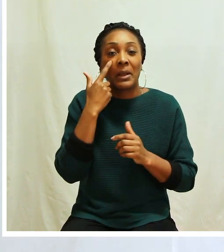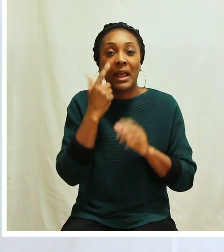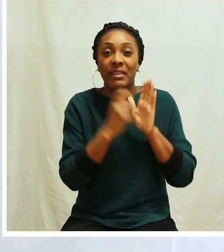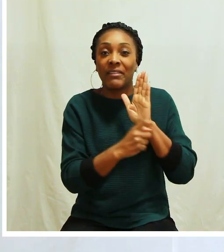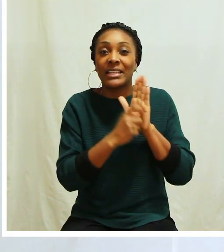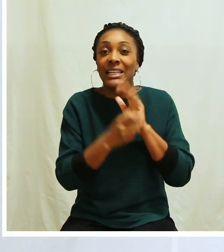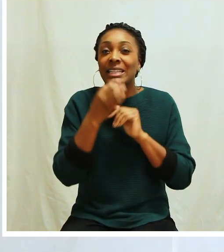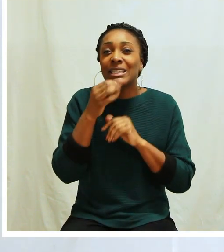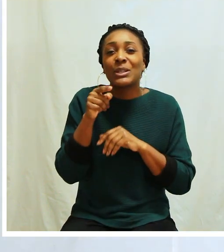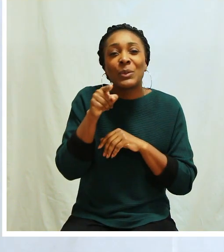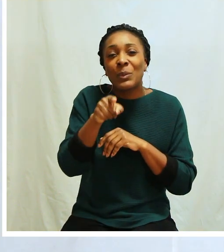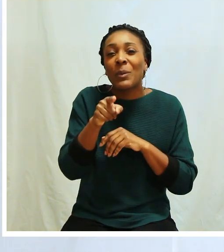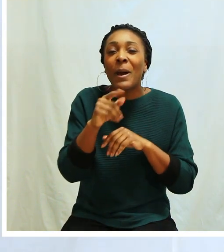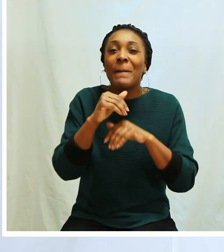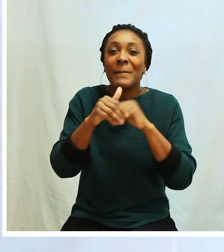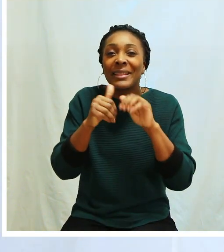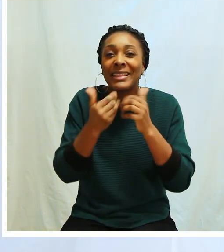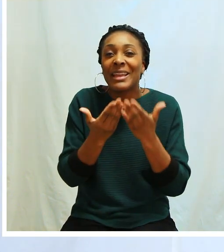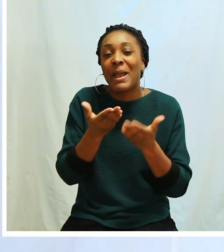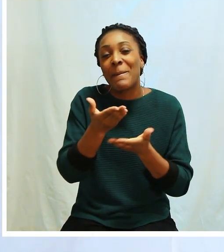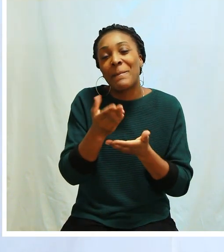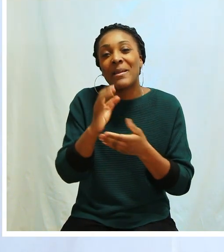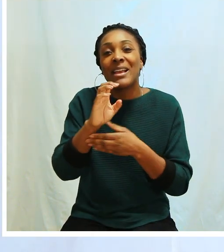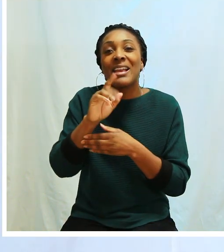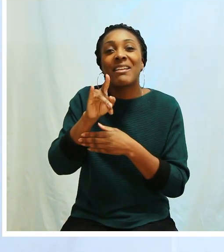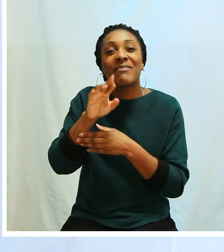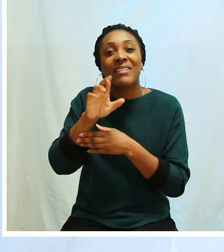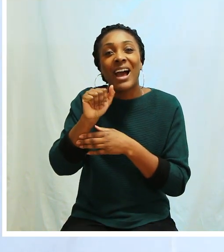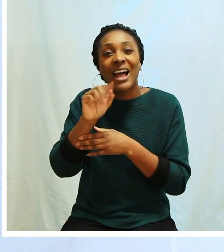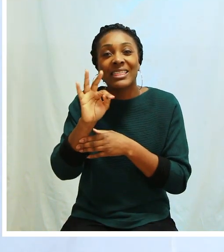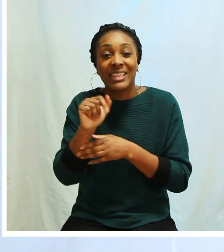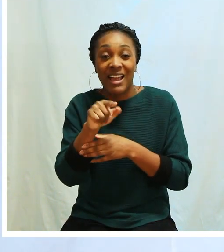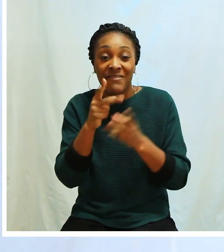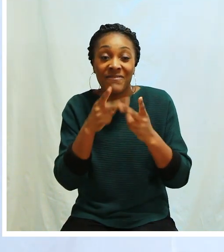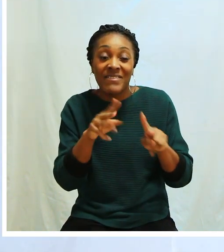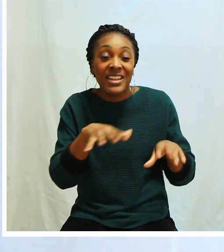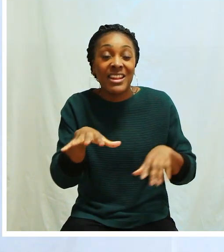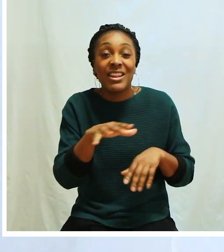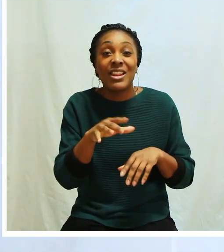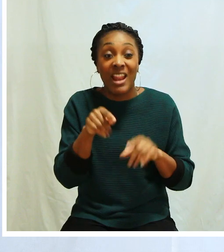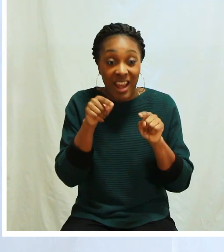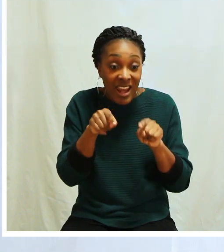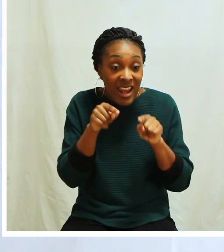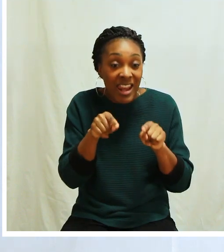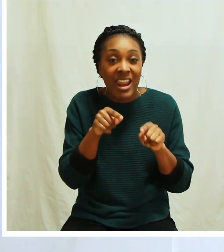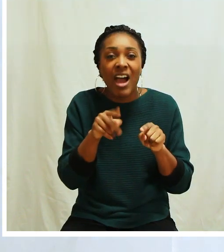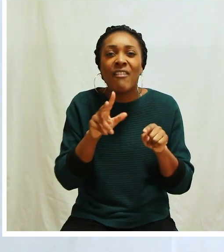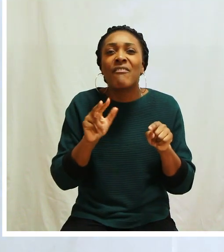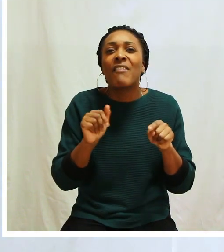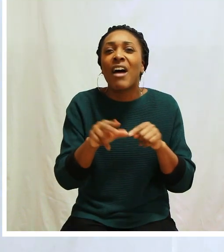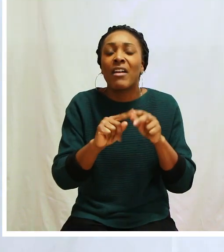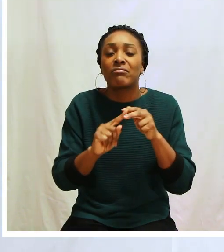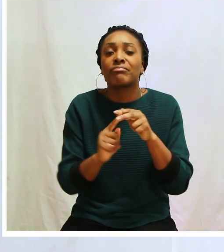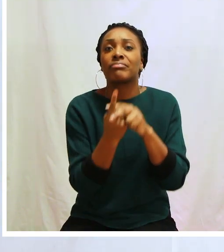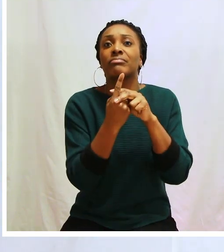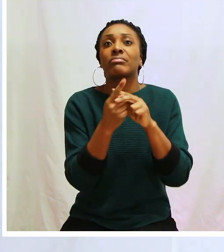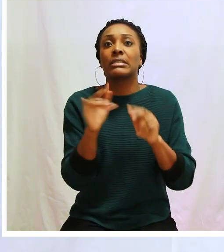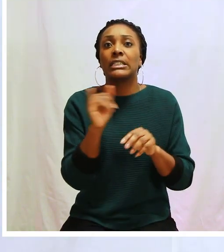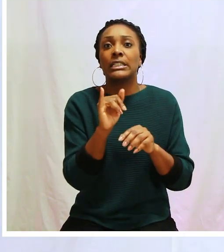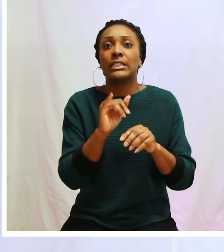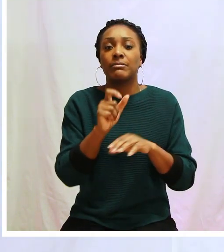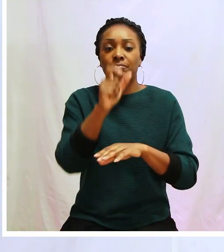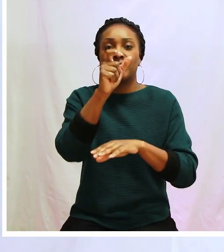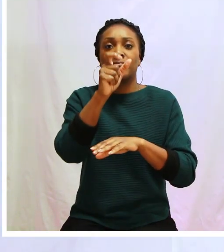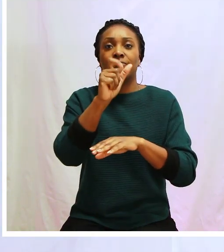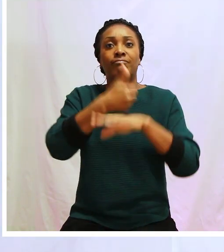Ephrata, petite entre les milliers de Juda, de toi sortira pour moi celui qui dominera sur Israël,